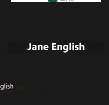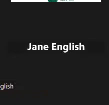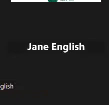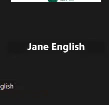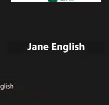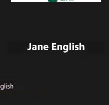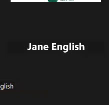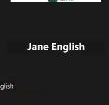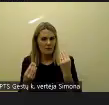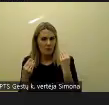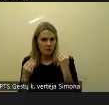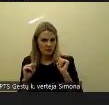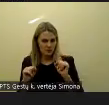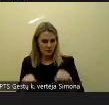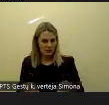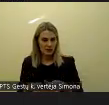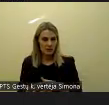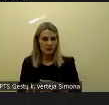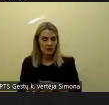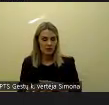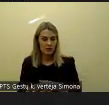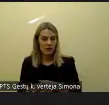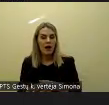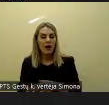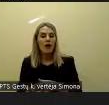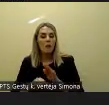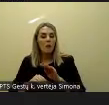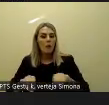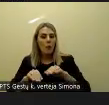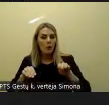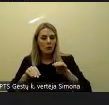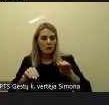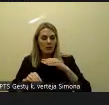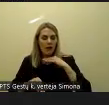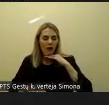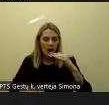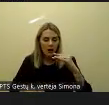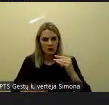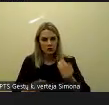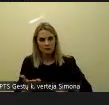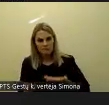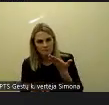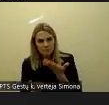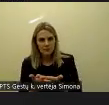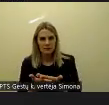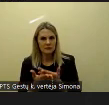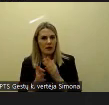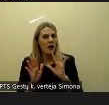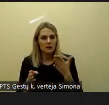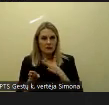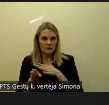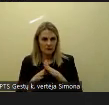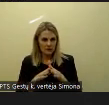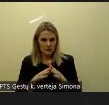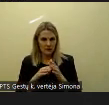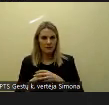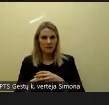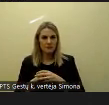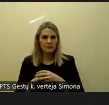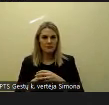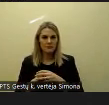kad mokytojai labai aiškiai pateiktų, kas iš tikrųjų vyksta. Ir kai